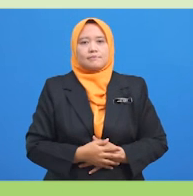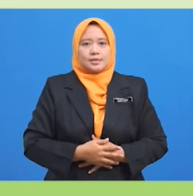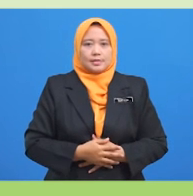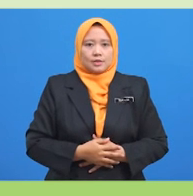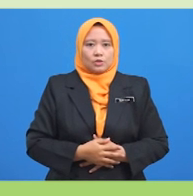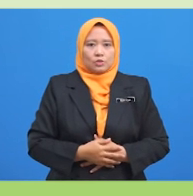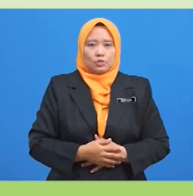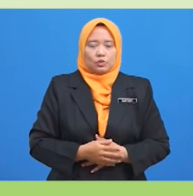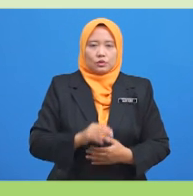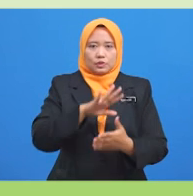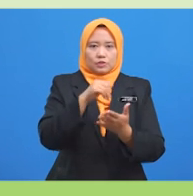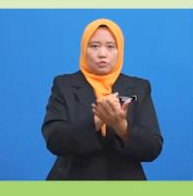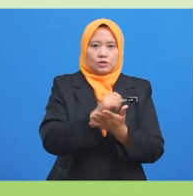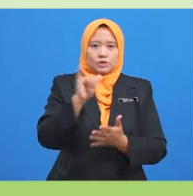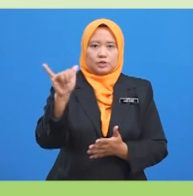marginal ialah